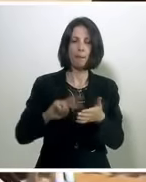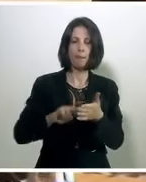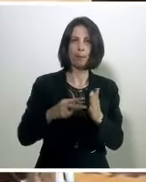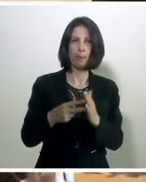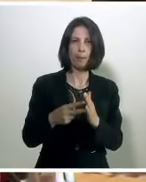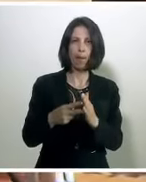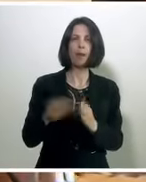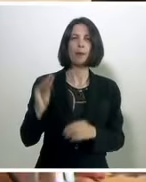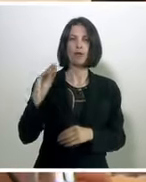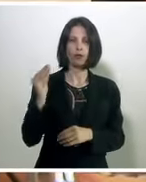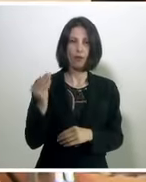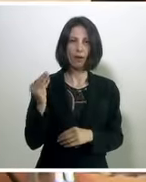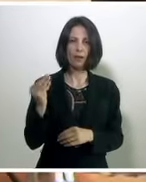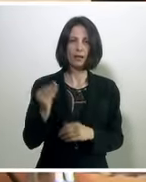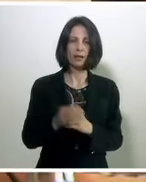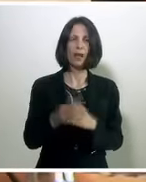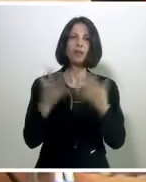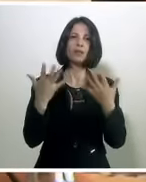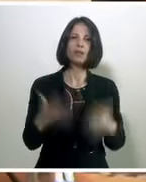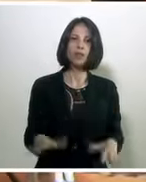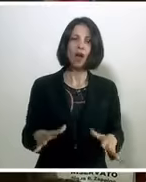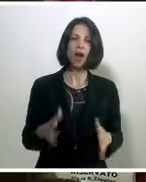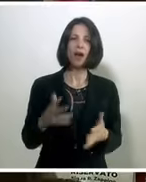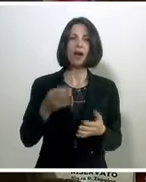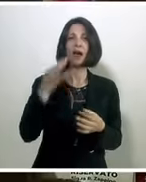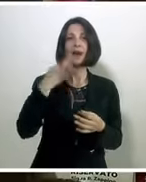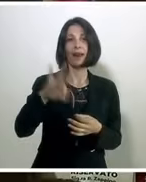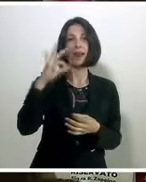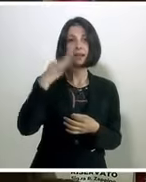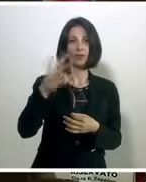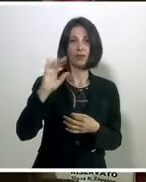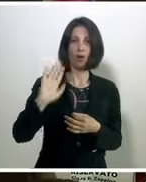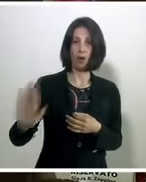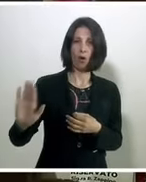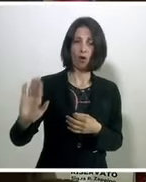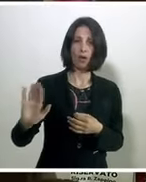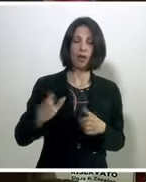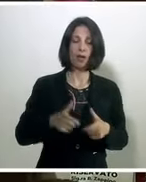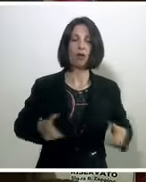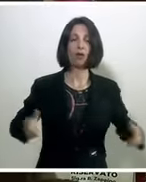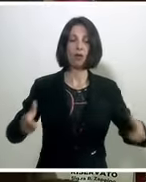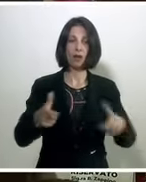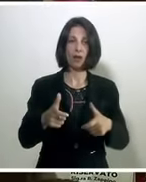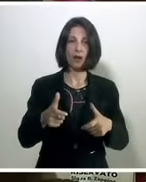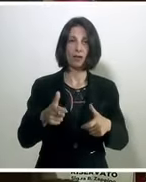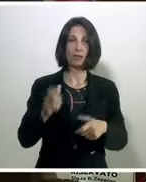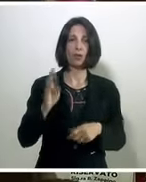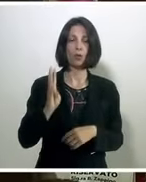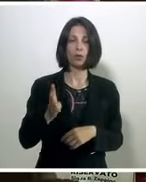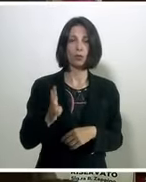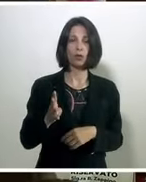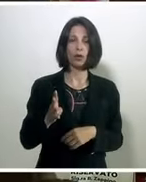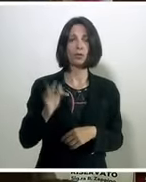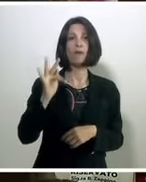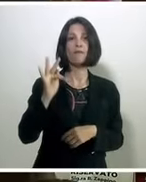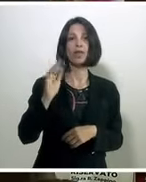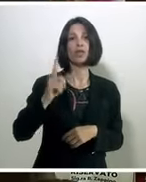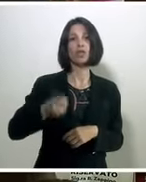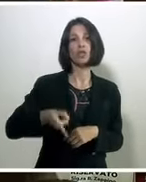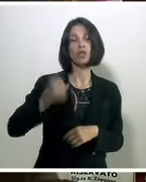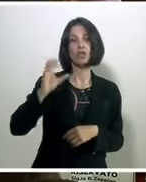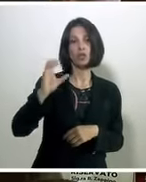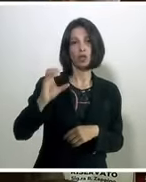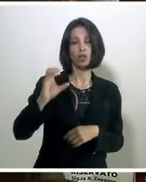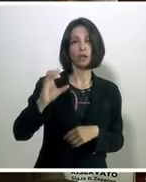questione giovanile e già nella sua relazione al 14o congresso nazionale della FGC che si tiene a Milano dal 23 al